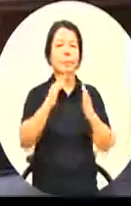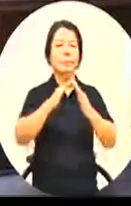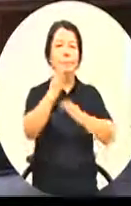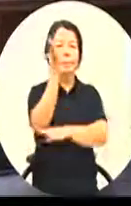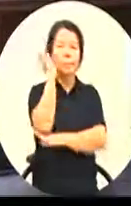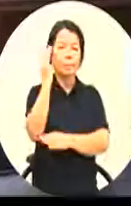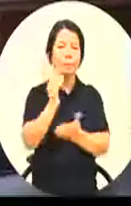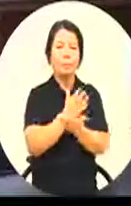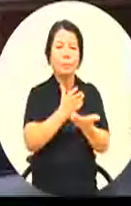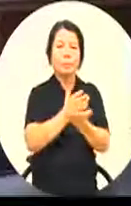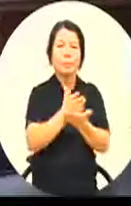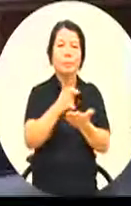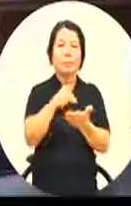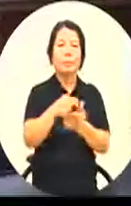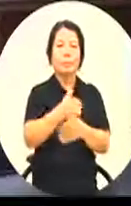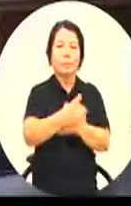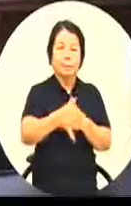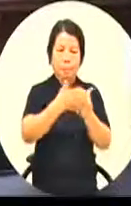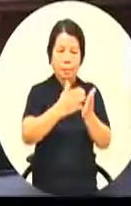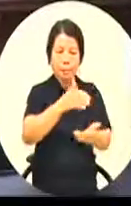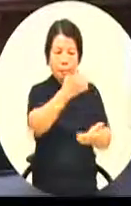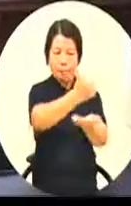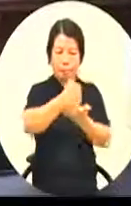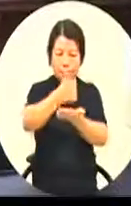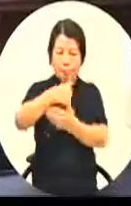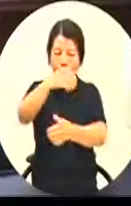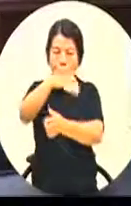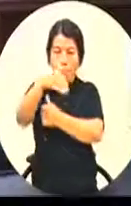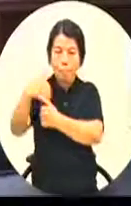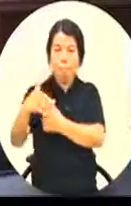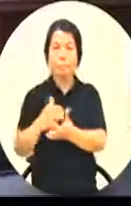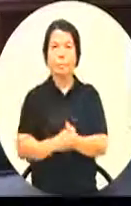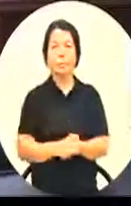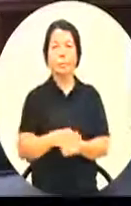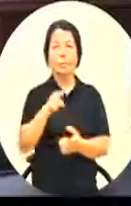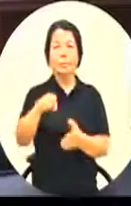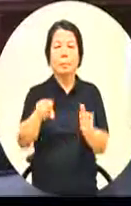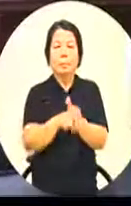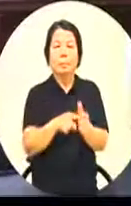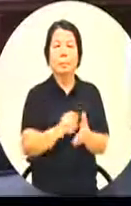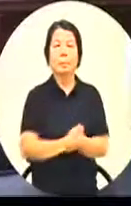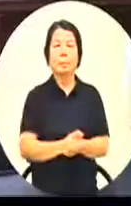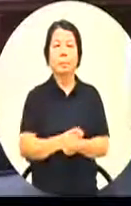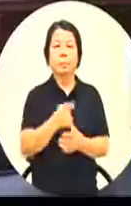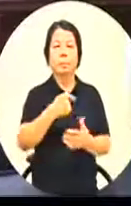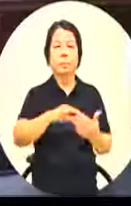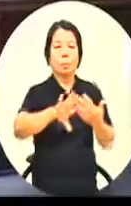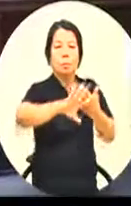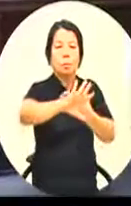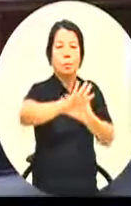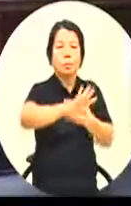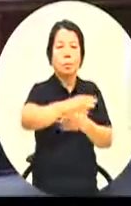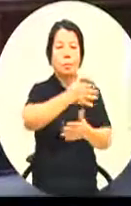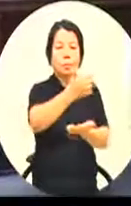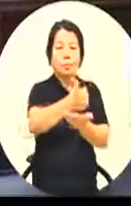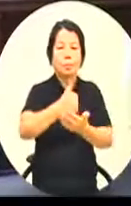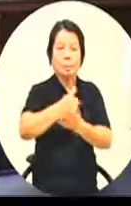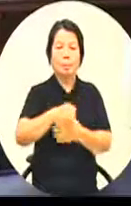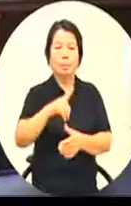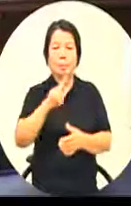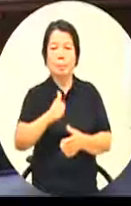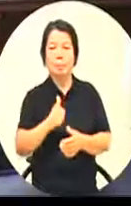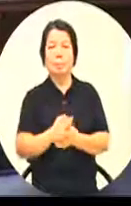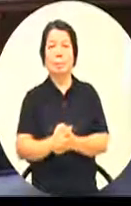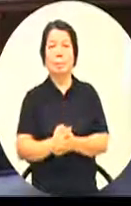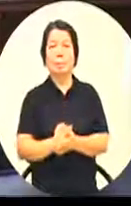评审老师的，从外面请过来，外聘过来。当然，那个时候我想，外面来的老师、教授、